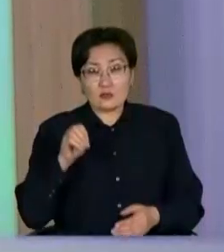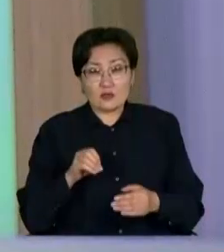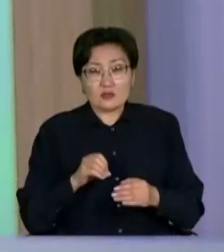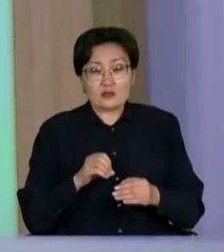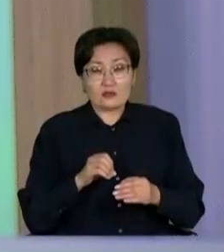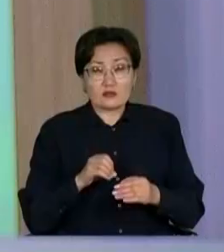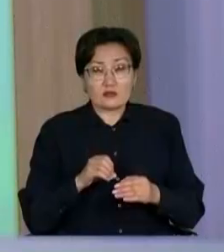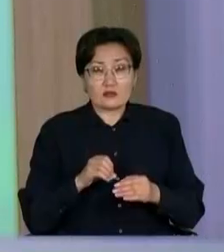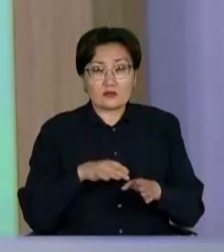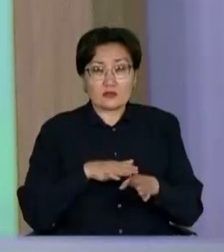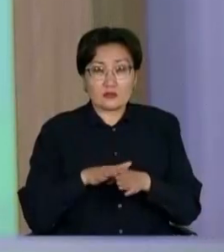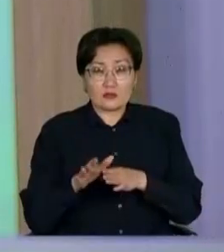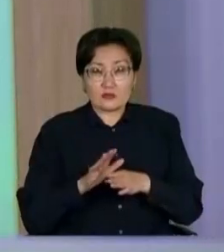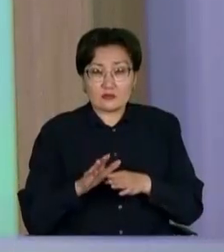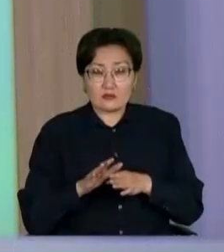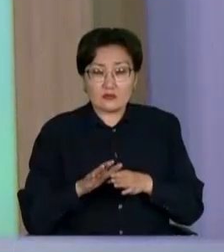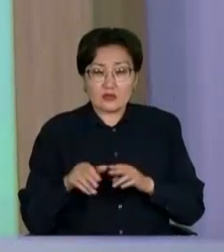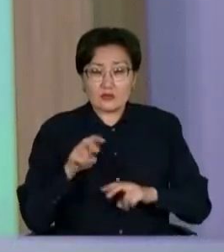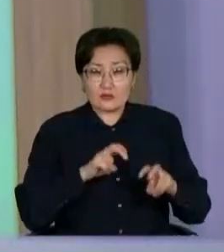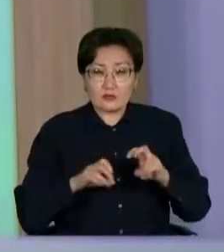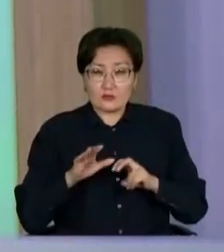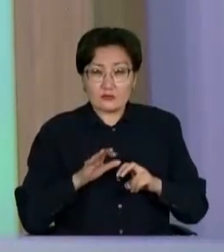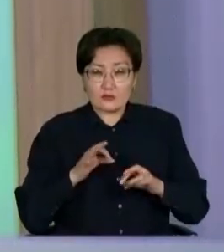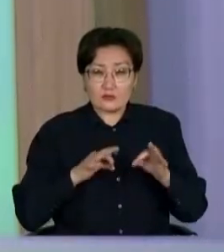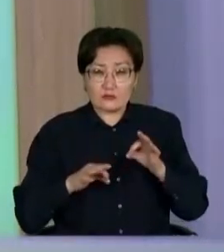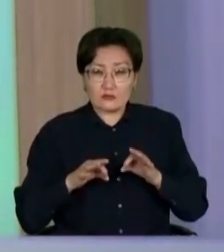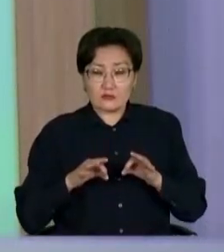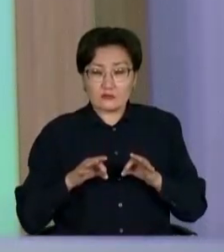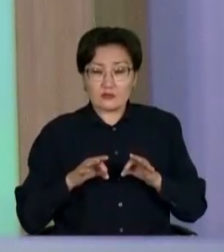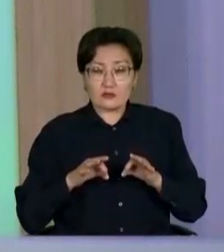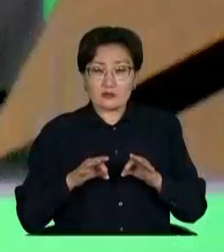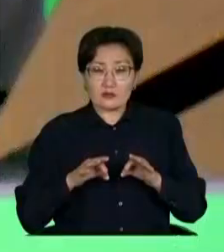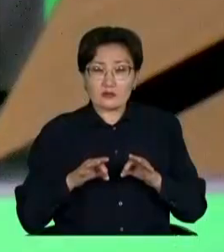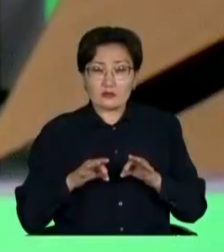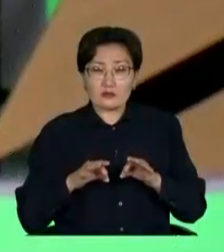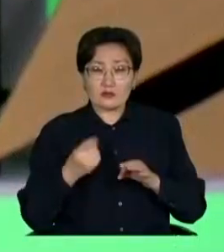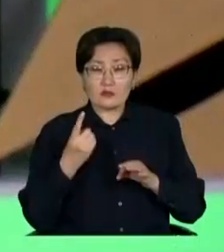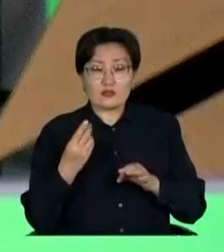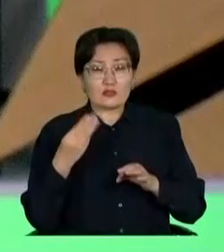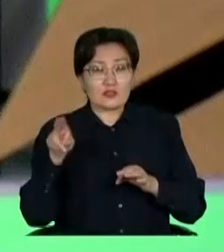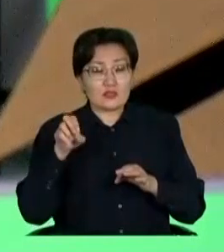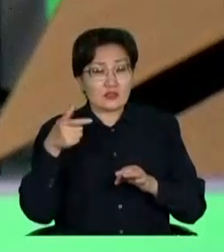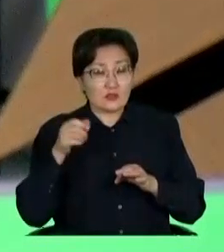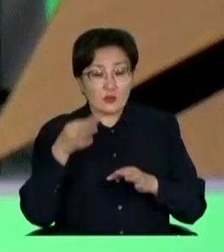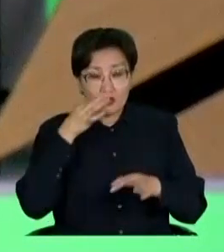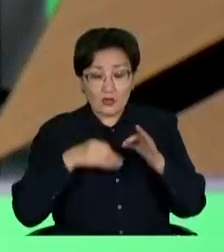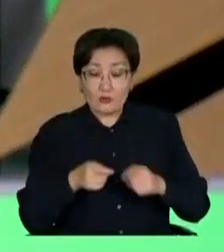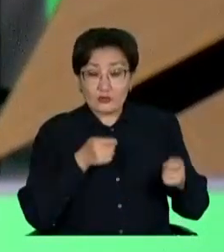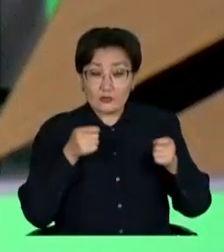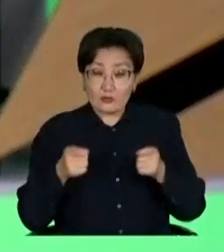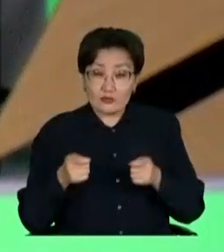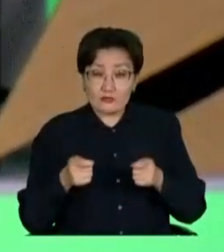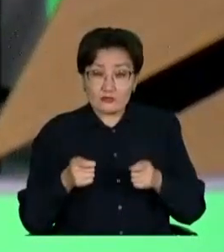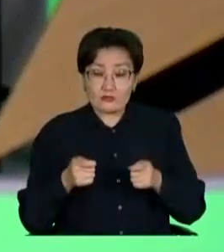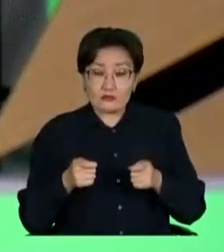қой дәрілік заттар фирмалар кіргізетіндер. Олар бұрын естіді, қазір 1 шілдеге шейін біраз дәрі кіргізген. Олар енді